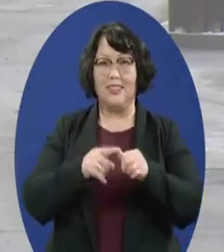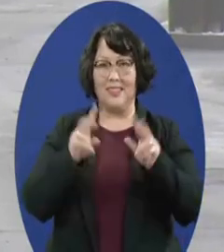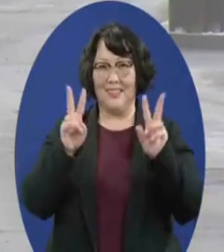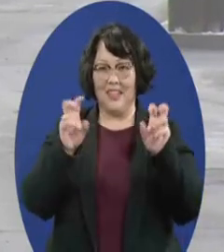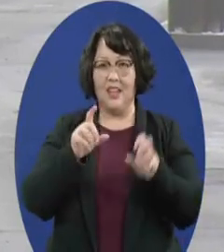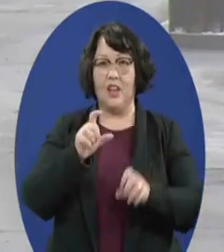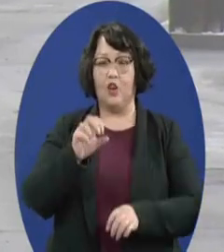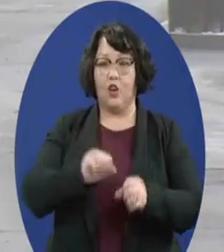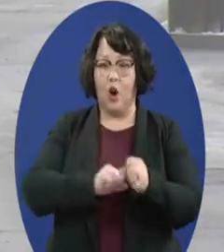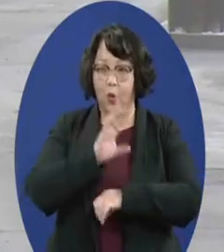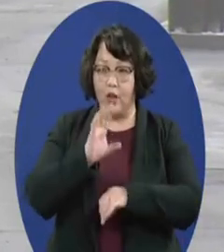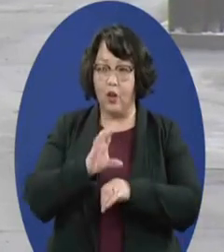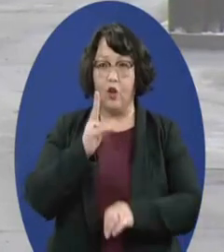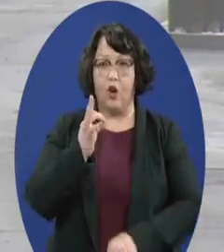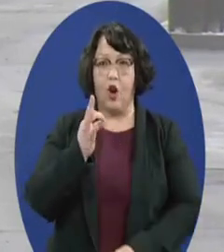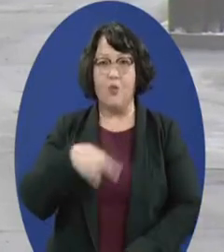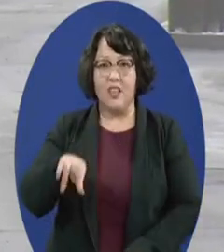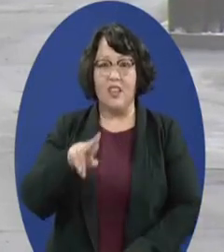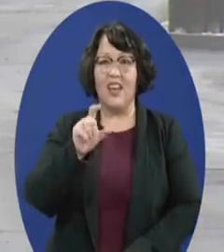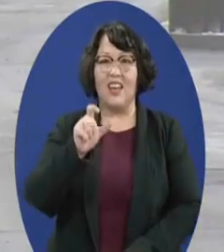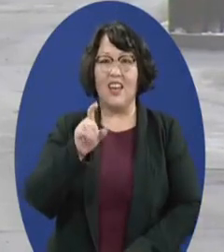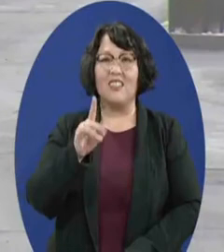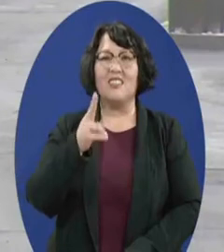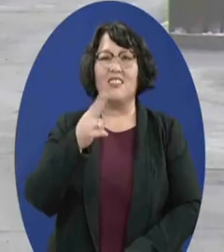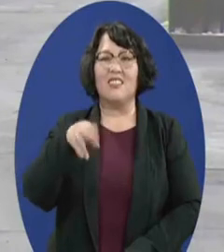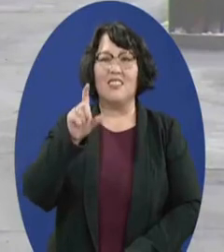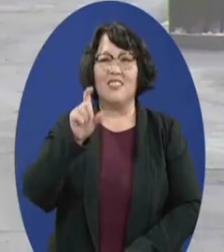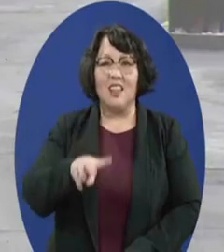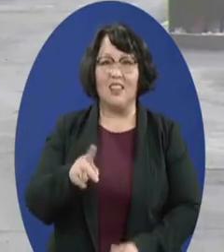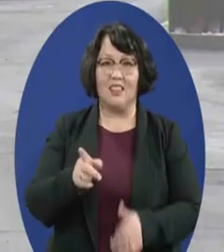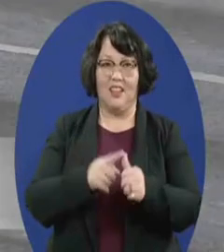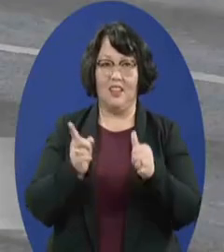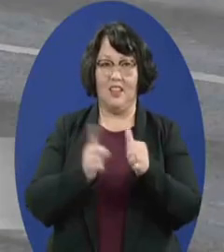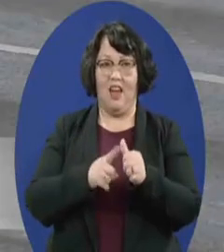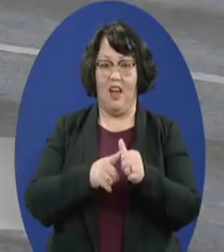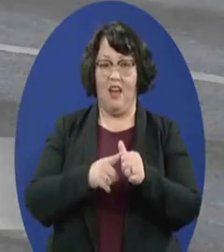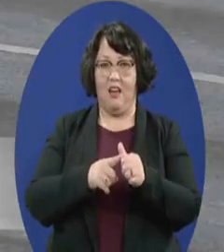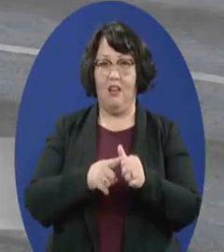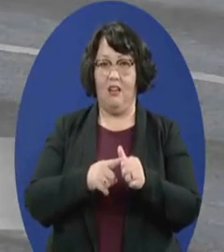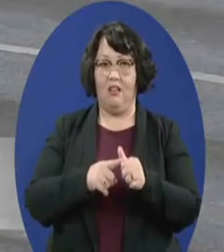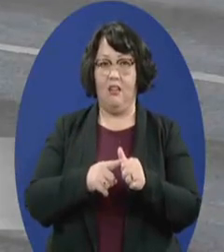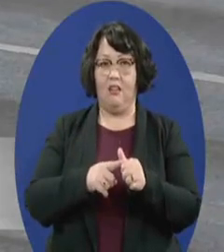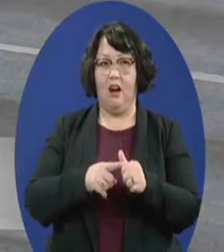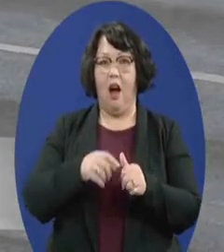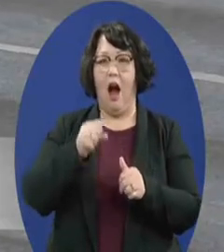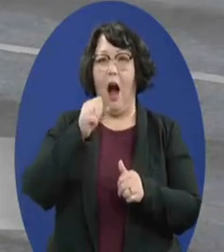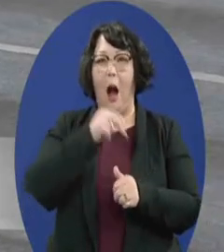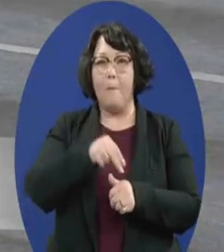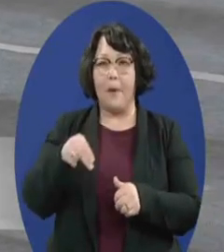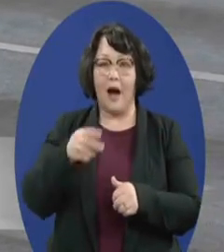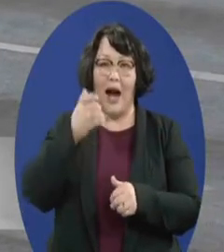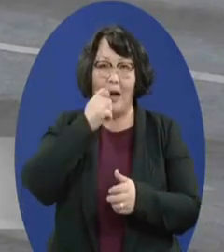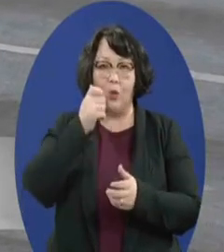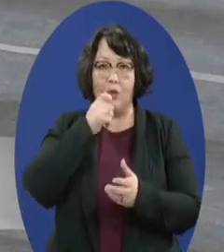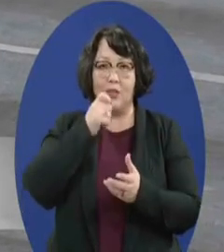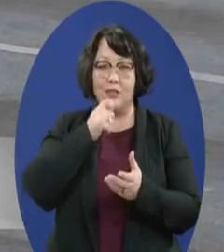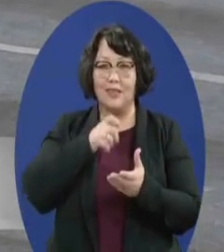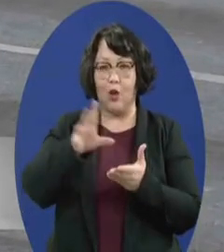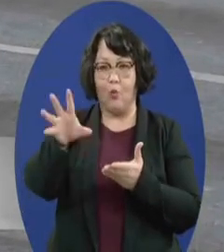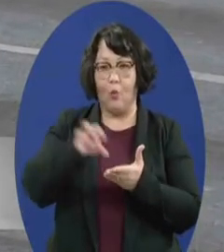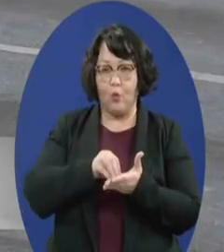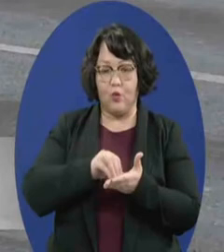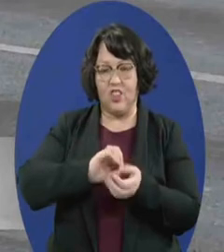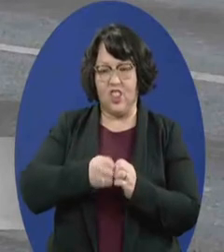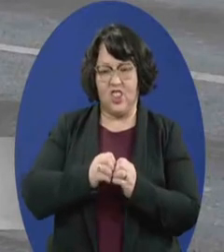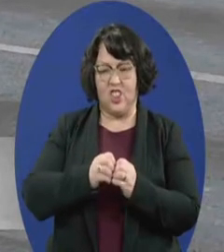програмыг хэрэглэж эхэлсэн. За одоогийн байдлаар тухайн програмыг 300 мянга гаруй иргэн гар утсандаа суулгаж хэрэглэж